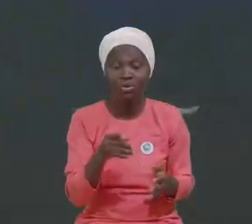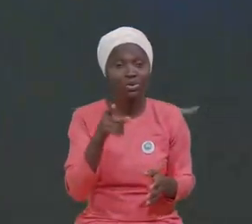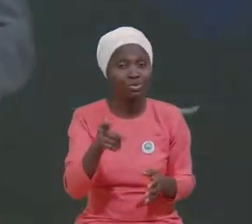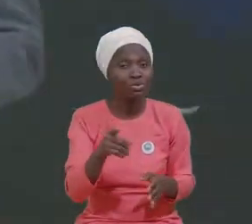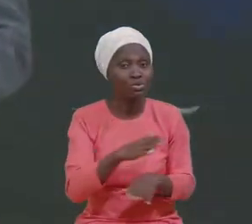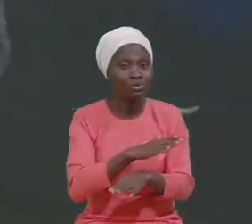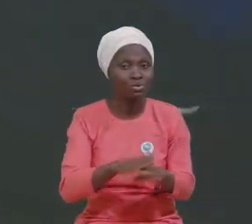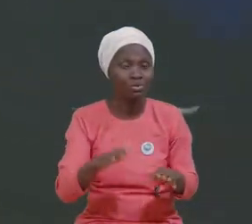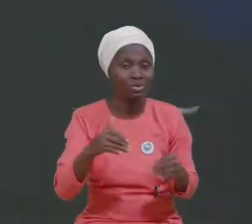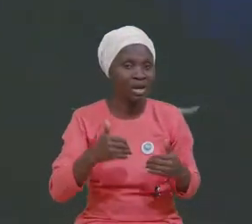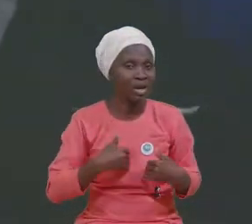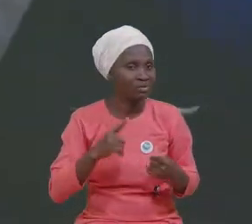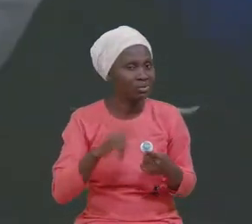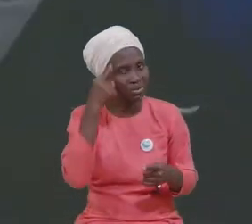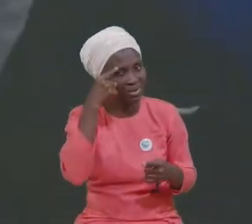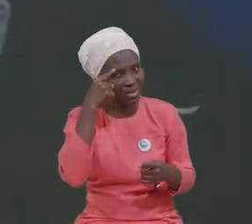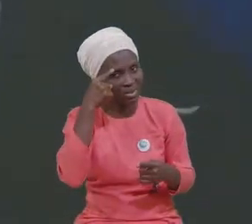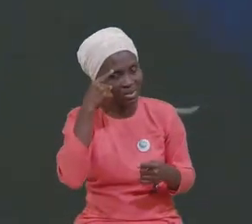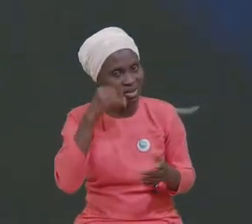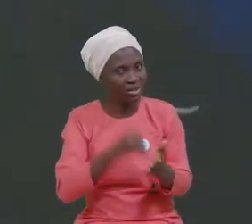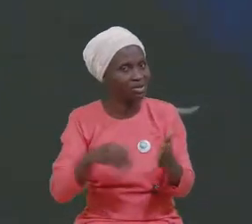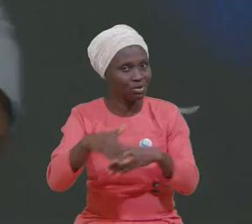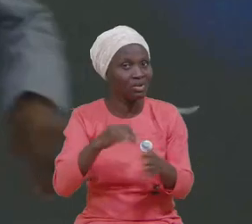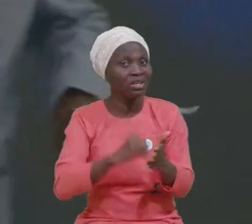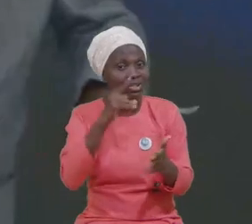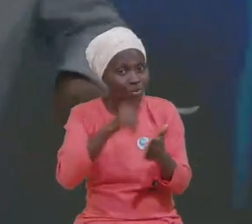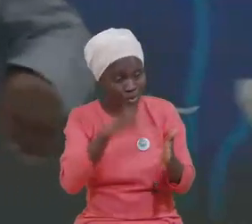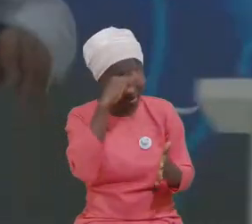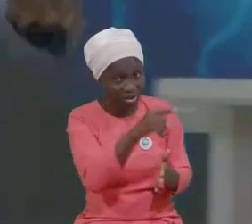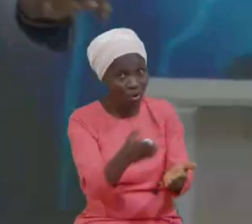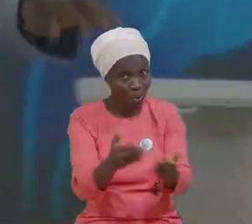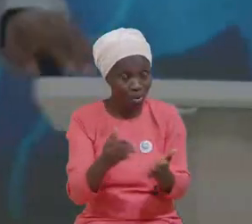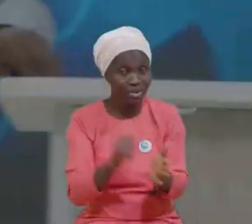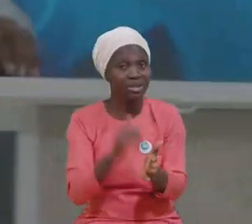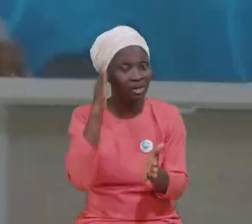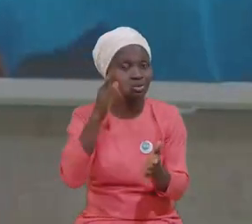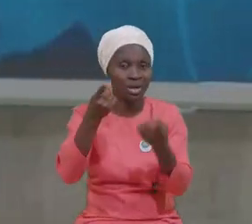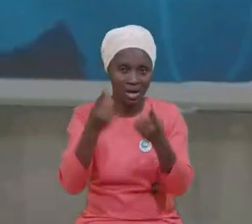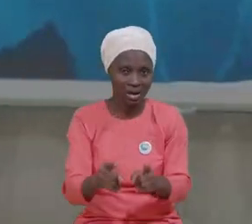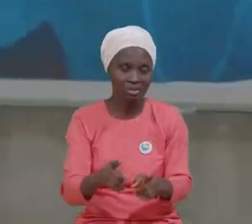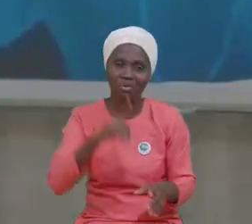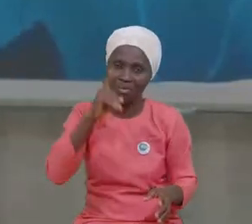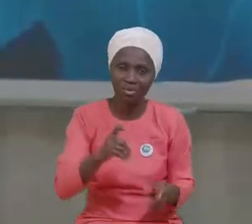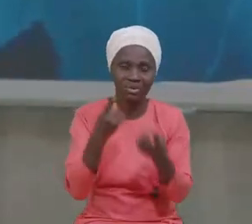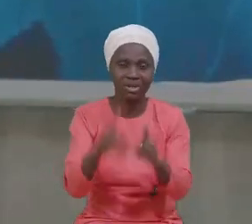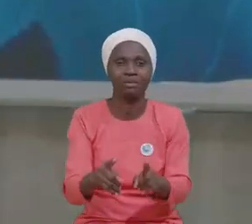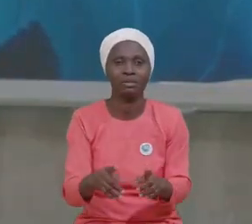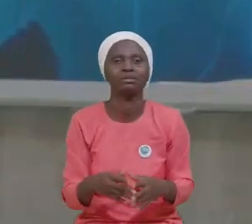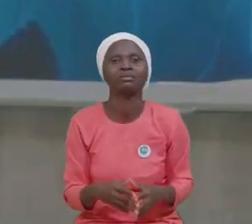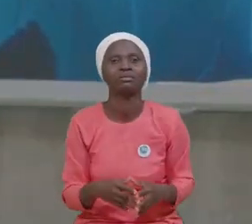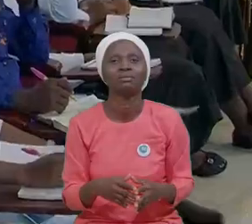tu n'as pas réfléchi à plusieurs reprises. C'est ce qu'il voulait qui va arriver. Ensuite,